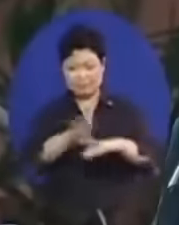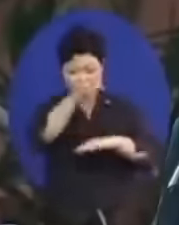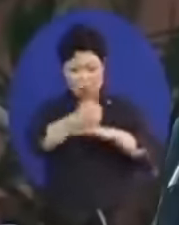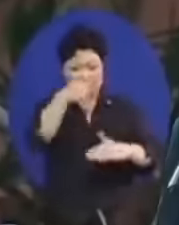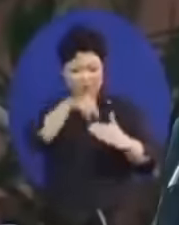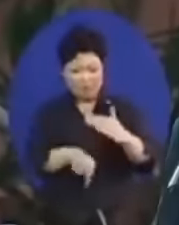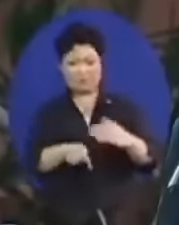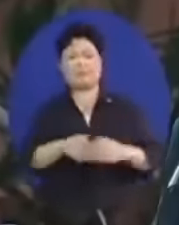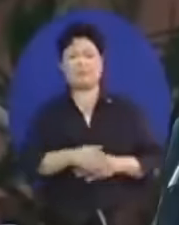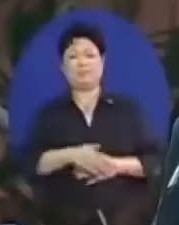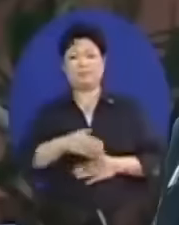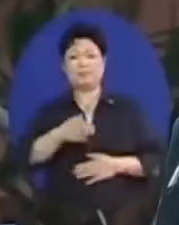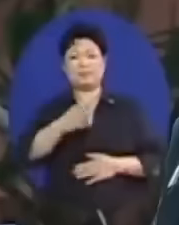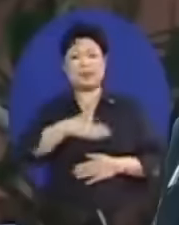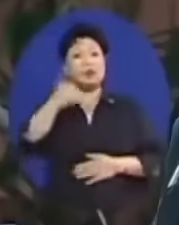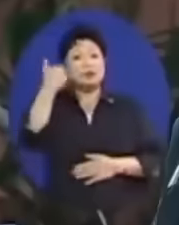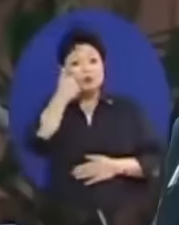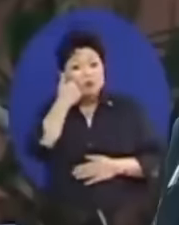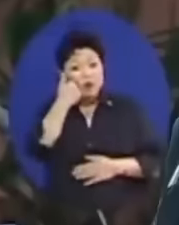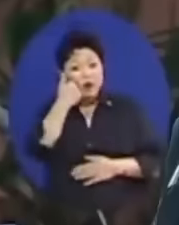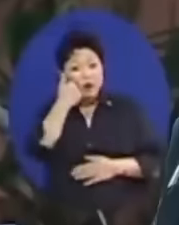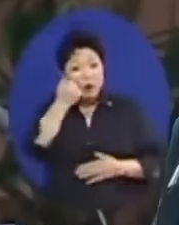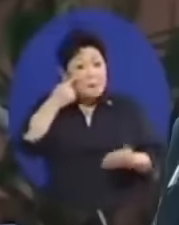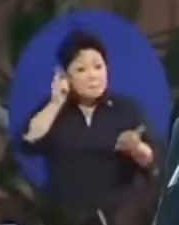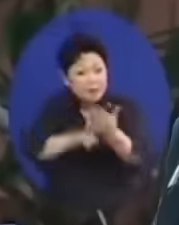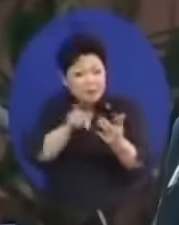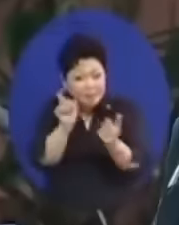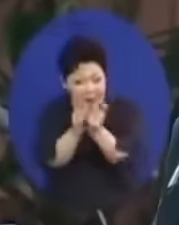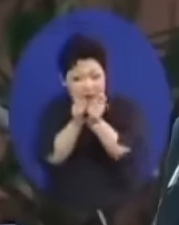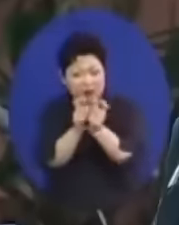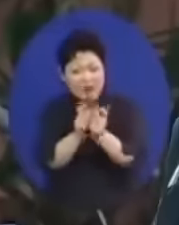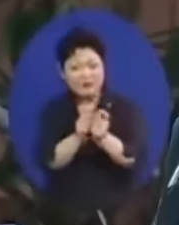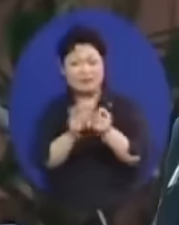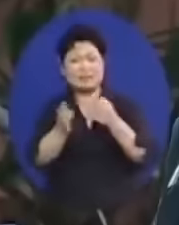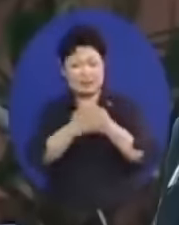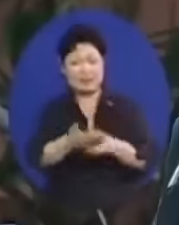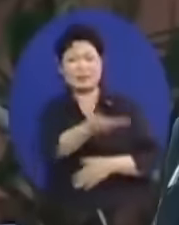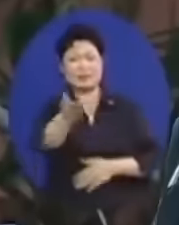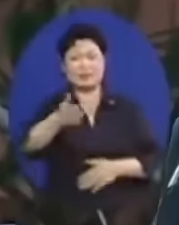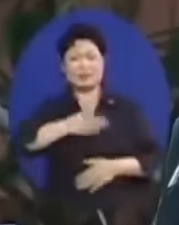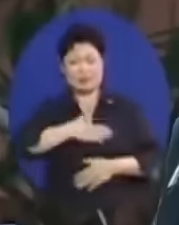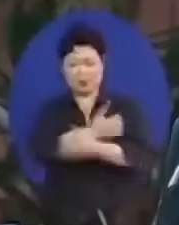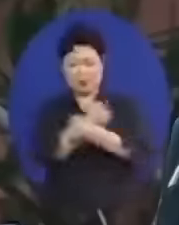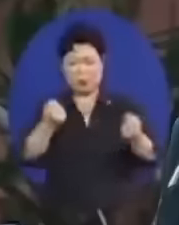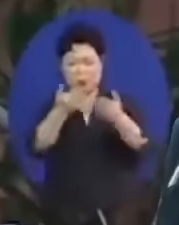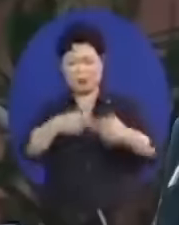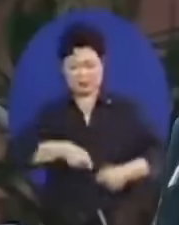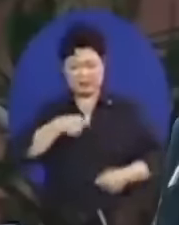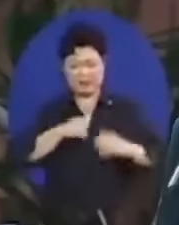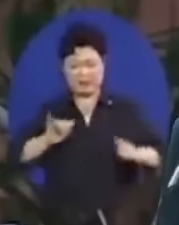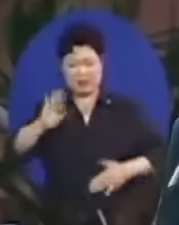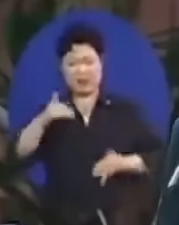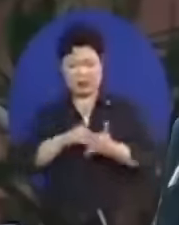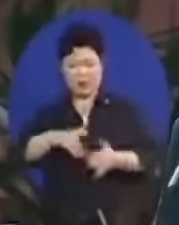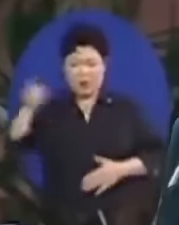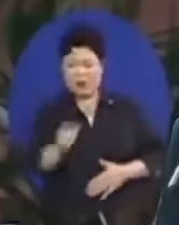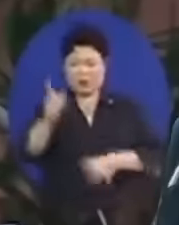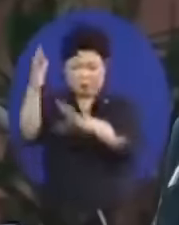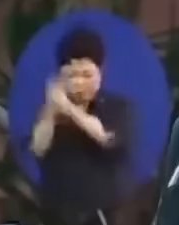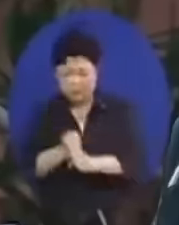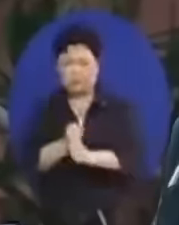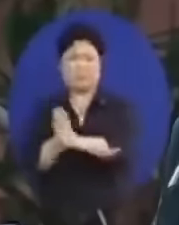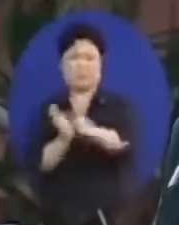그리스도 안에서 내가 누군지를 알고 찾은 사람인 것입니다. 여러분이 나는 용서받은 의인이 되었다고 꽉 붙잡아야 되는